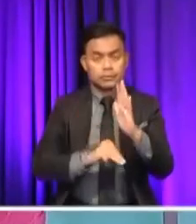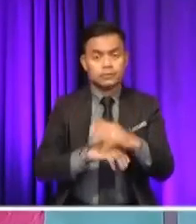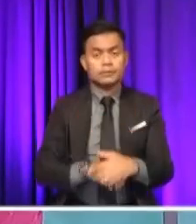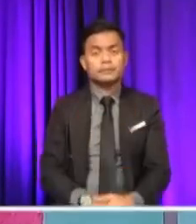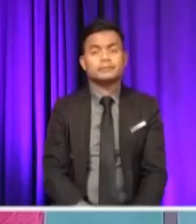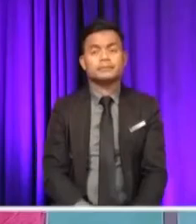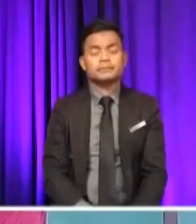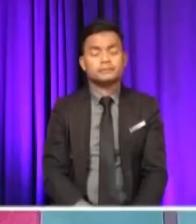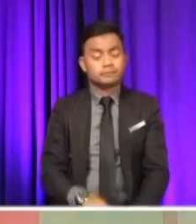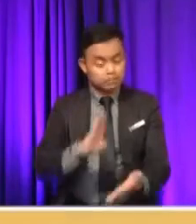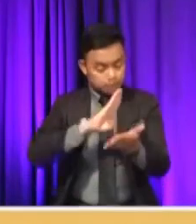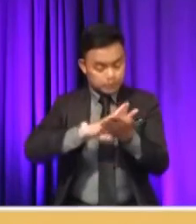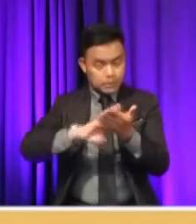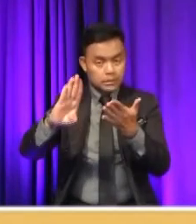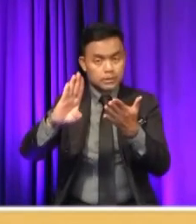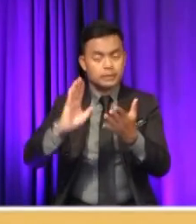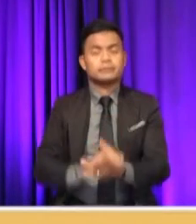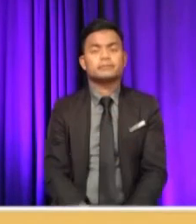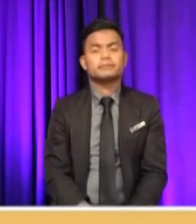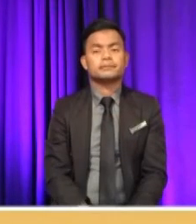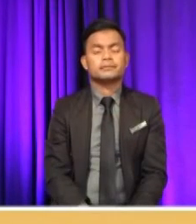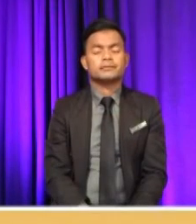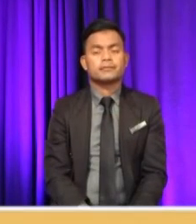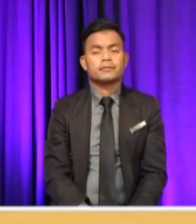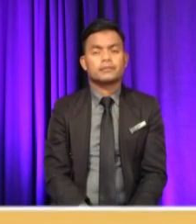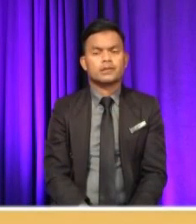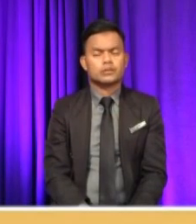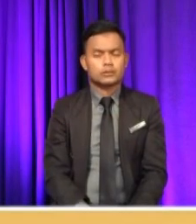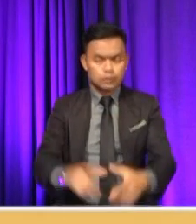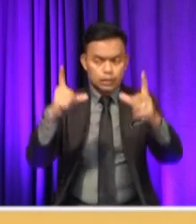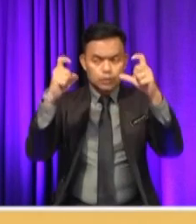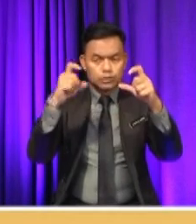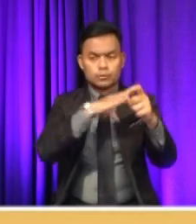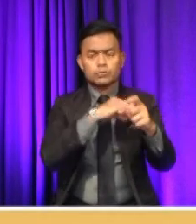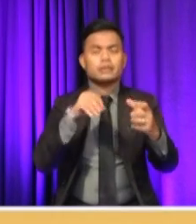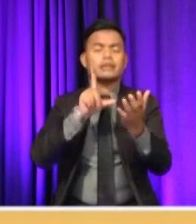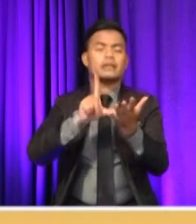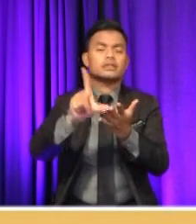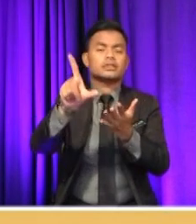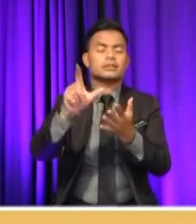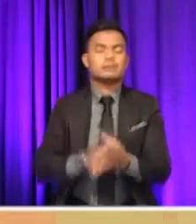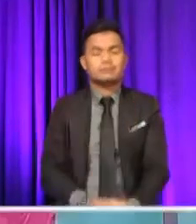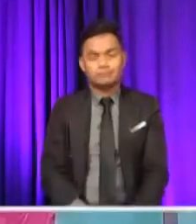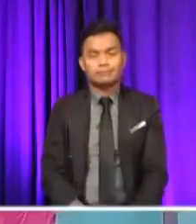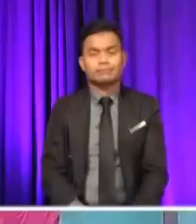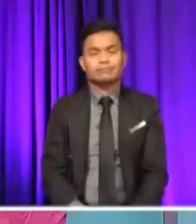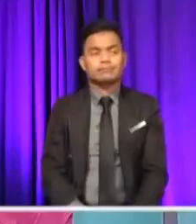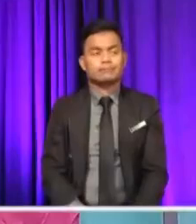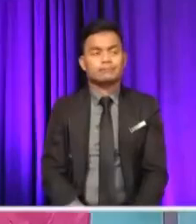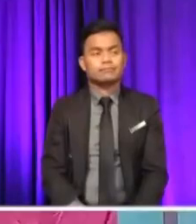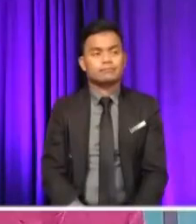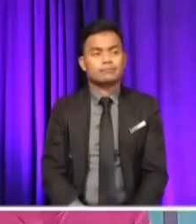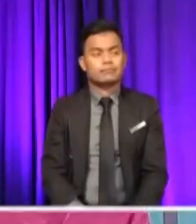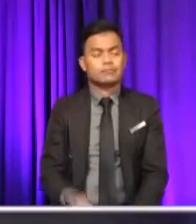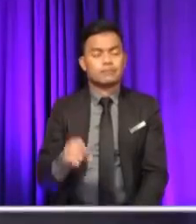Okey, dia lebih bersih sebab udara kita bersih. Pergerakan dia pantas dan lancar. Okey. Okey, baik.